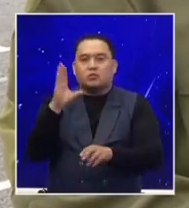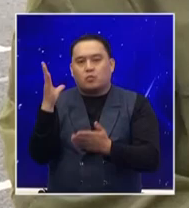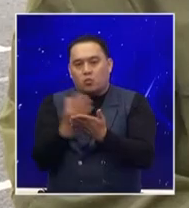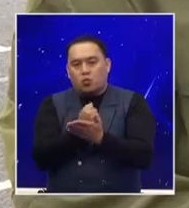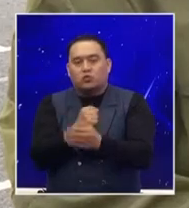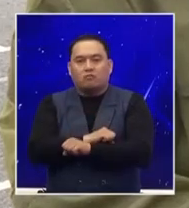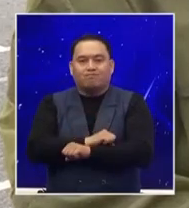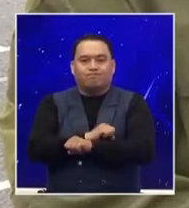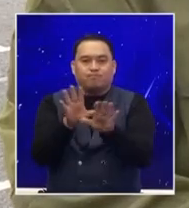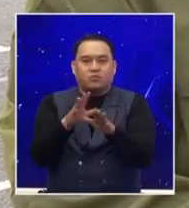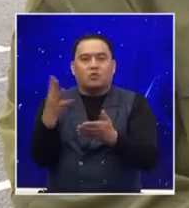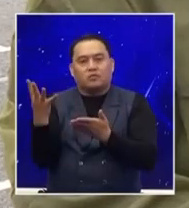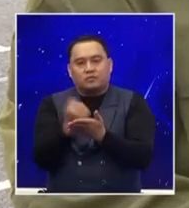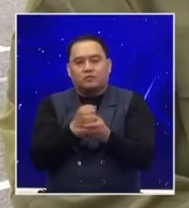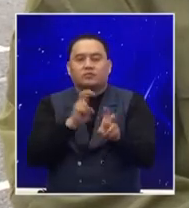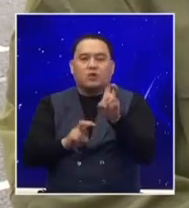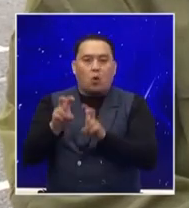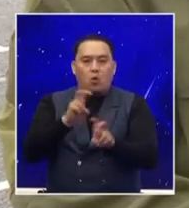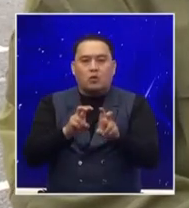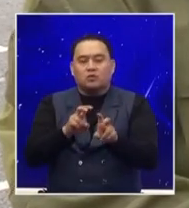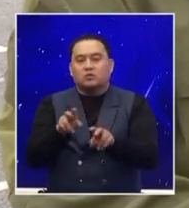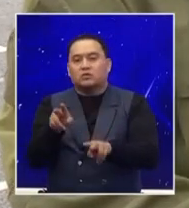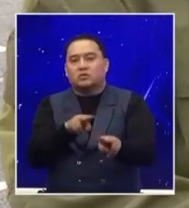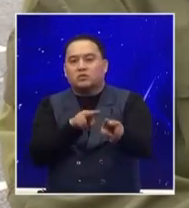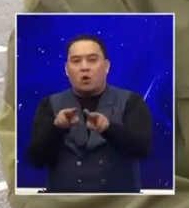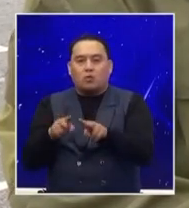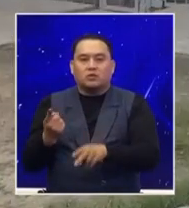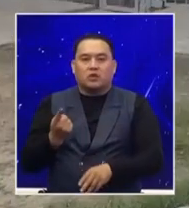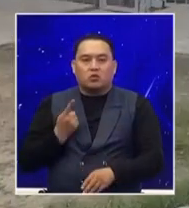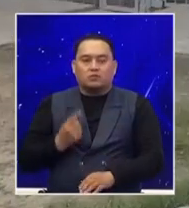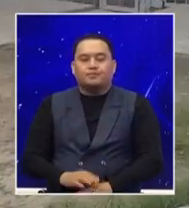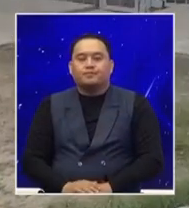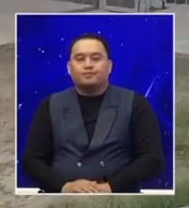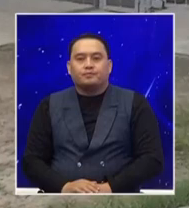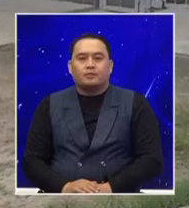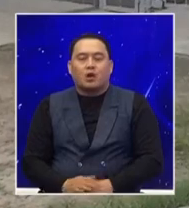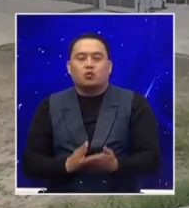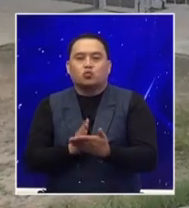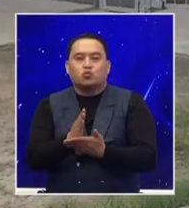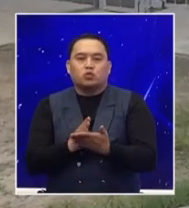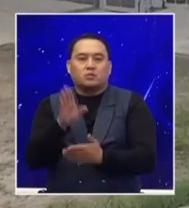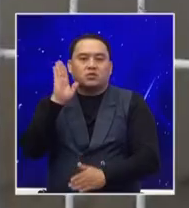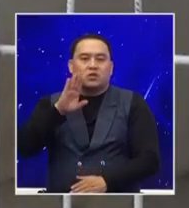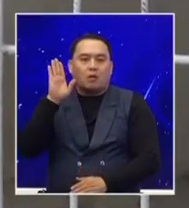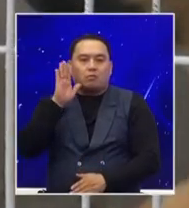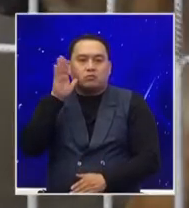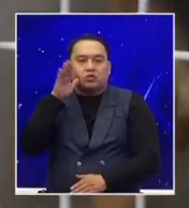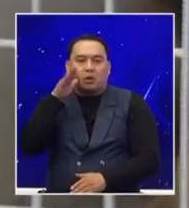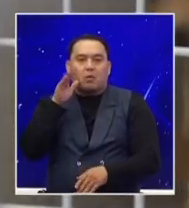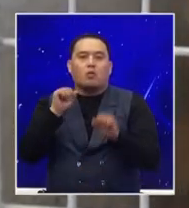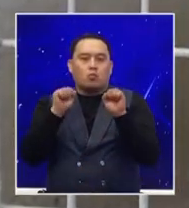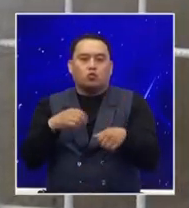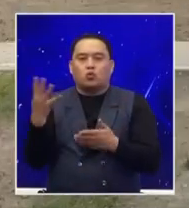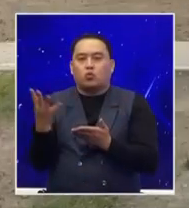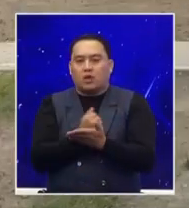разыскные собаки, а также патрульно-разыскные и караульные собаки. Благодаря служебным собакам сотрудникам отдела военной полиции